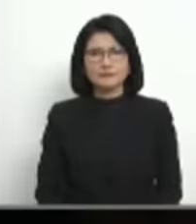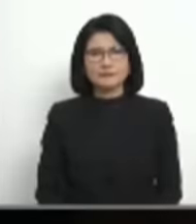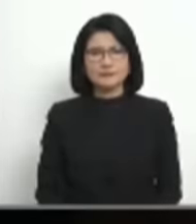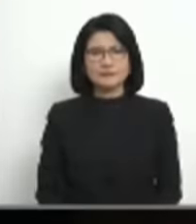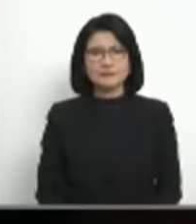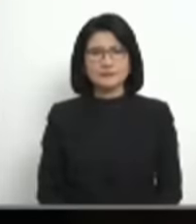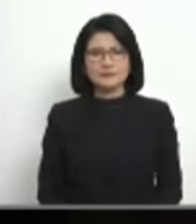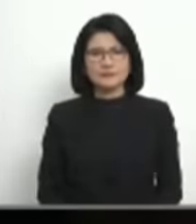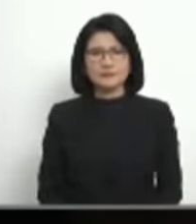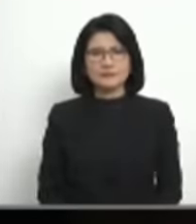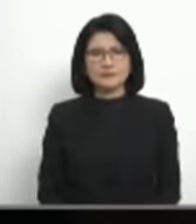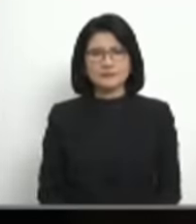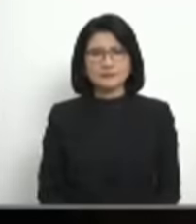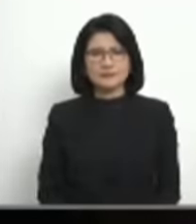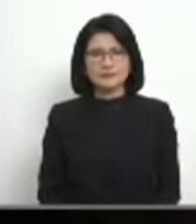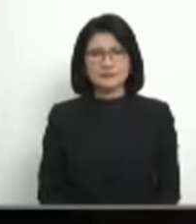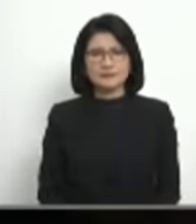podium